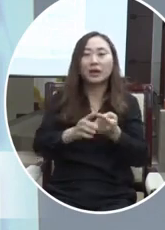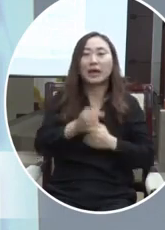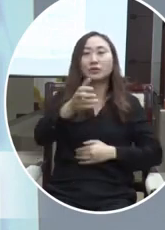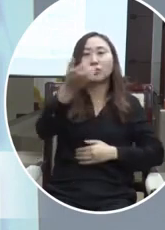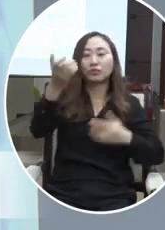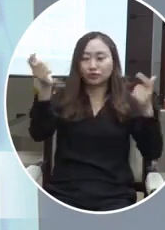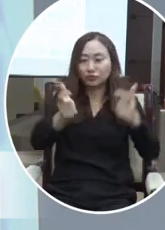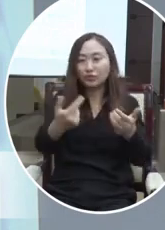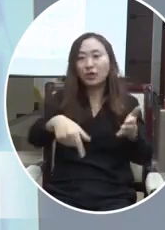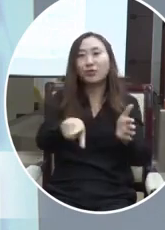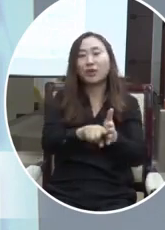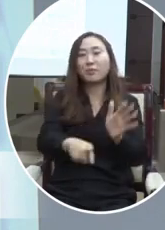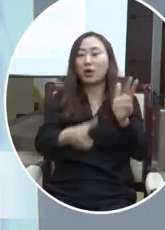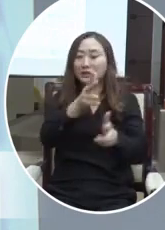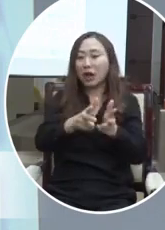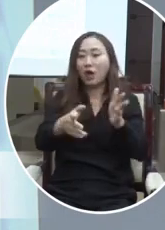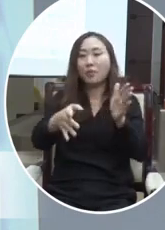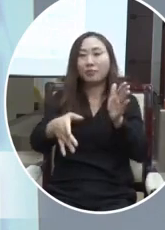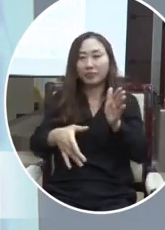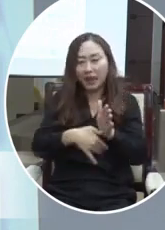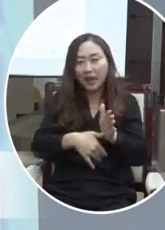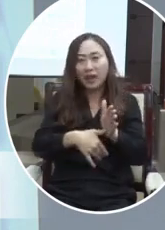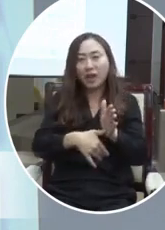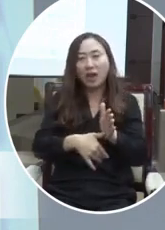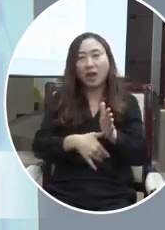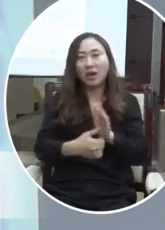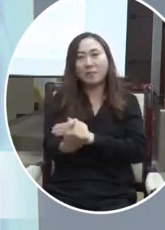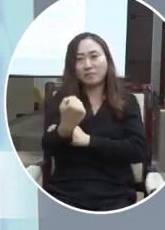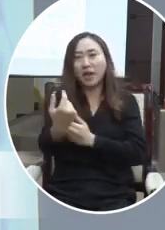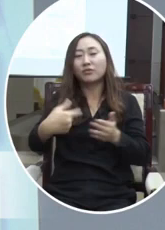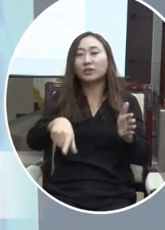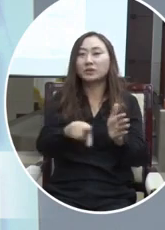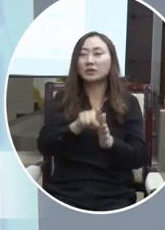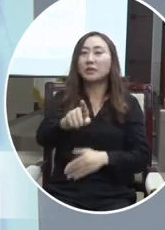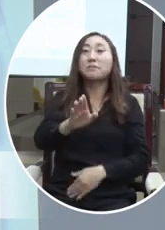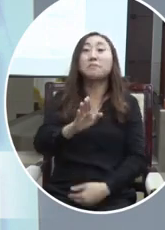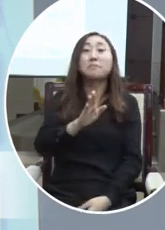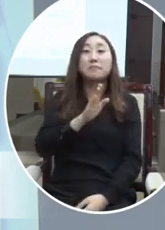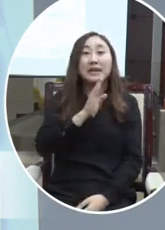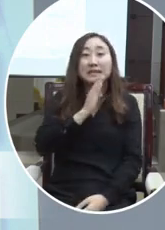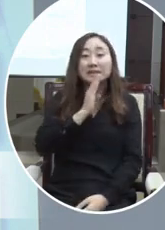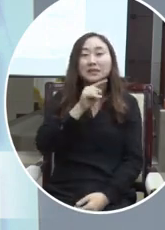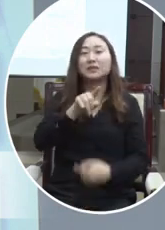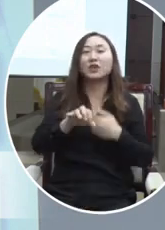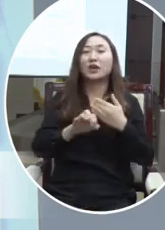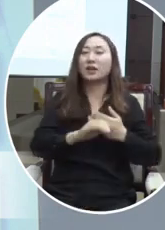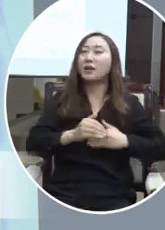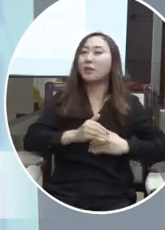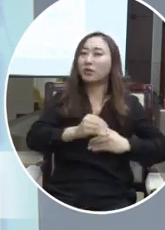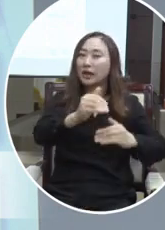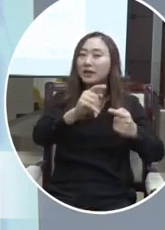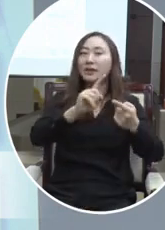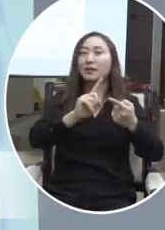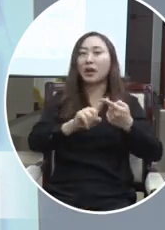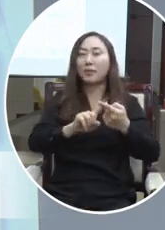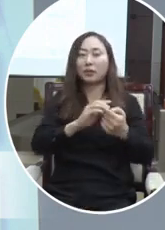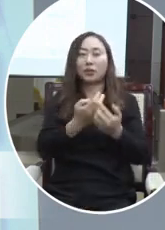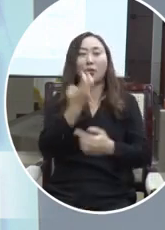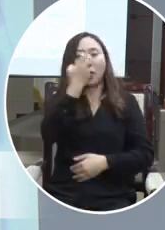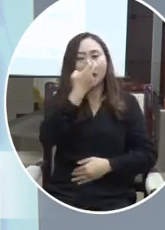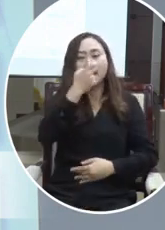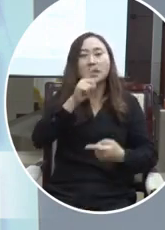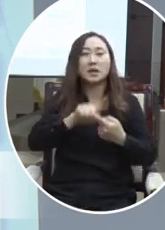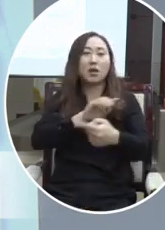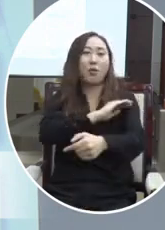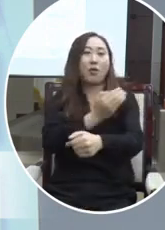각종 탄소중립 관련 공모사업에서 우리 구가 힘을 받으려면 그에 걸맞는 탄소중립 추진단의 업무 관리 및 감독